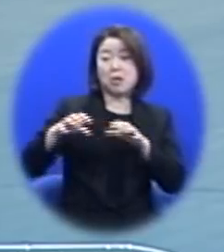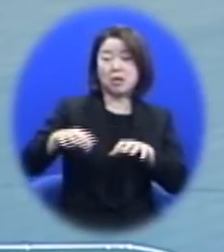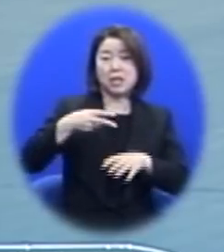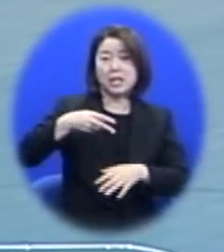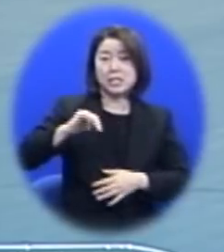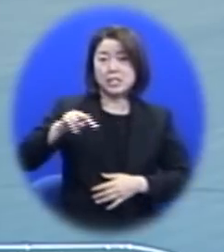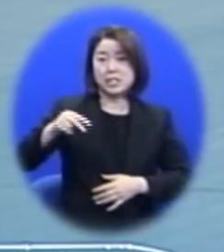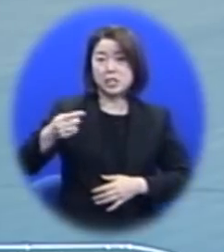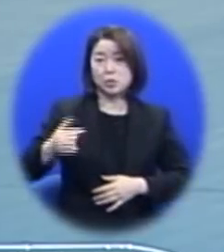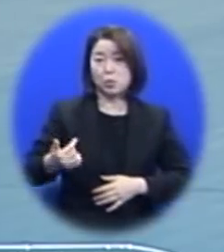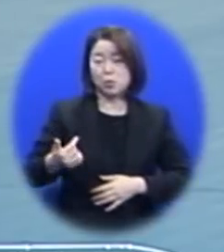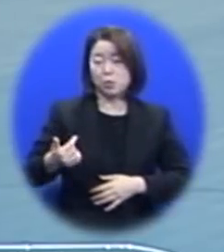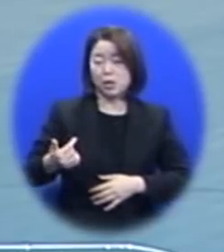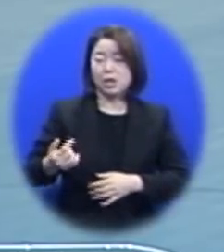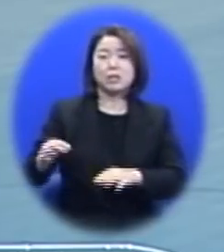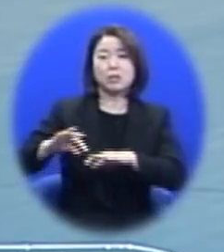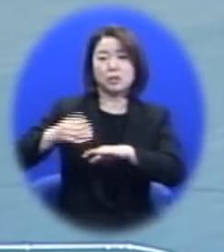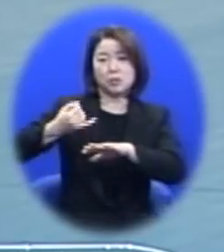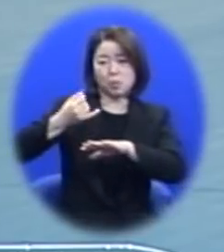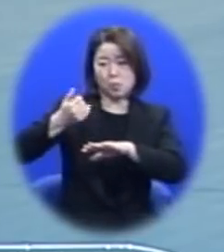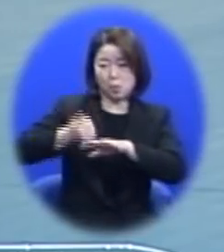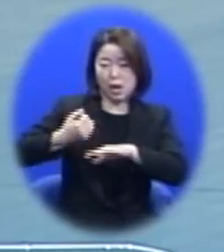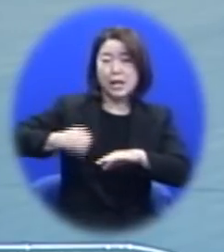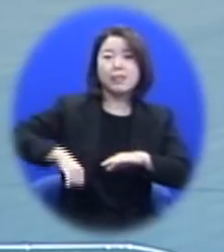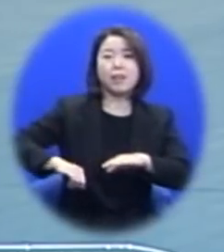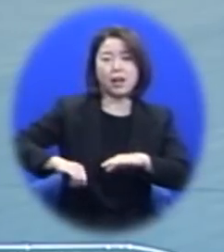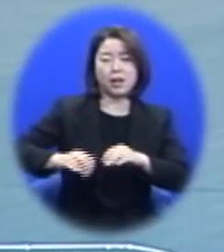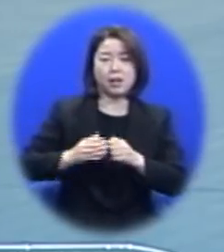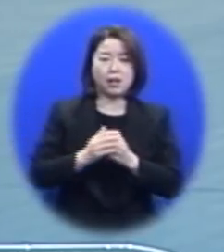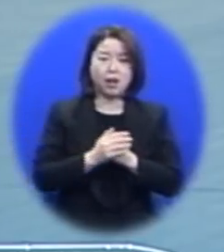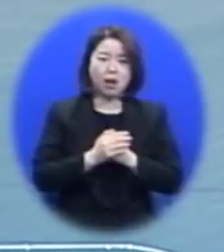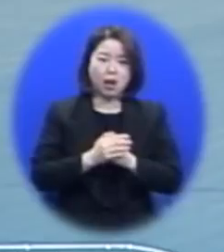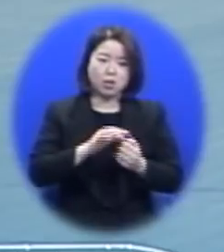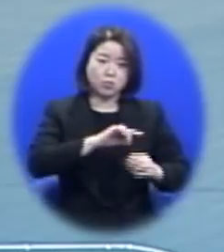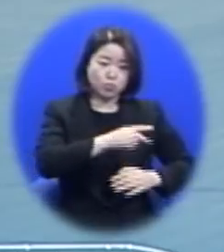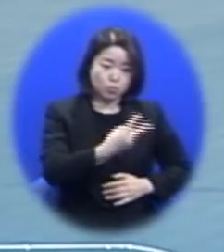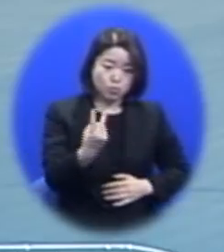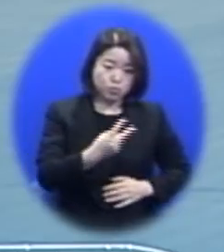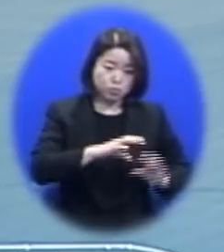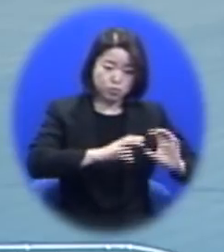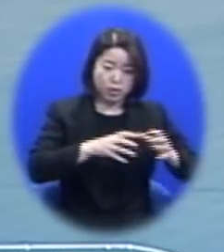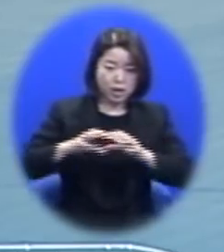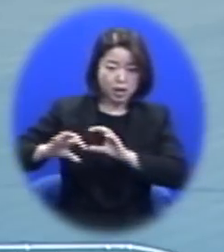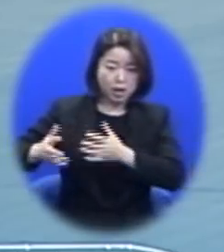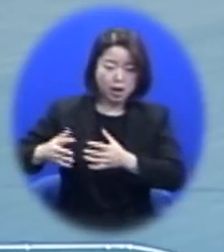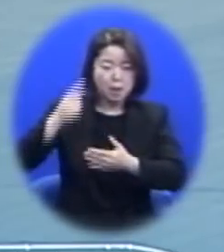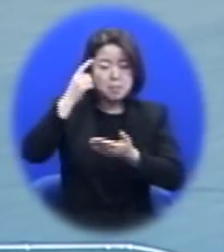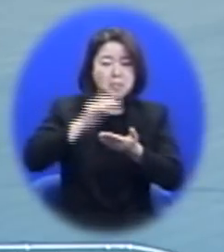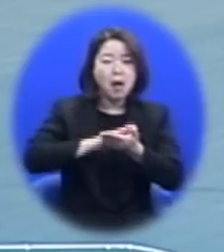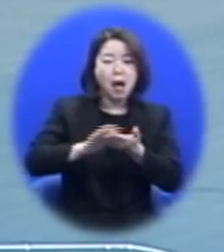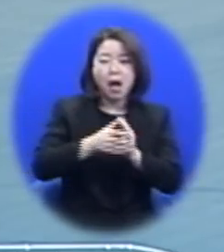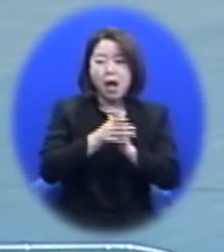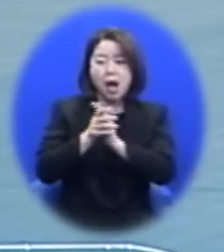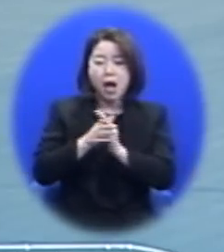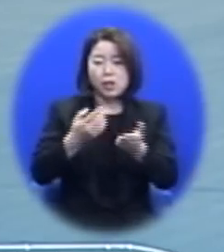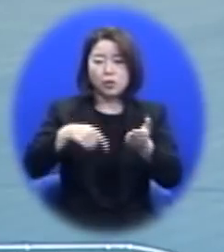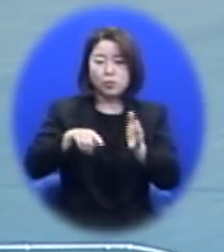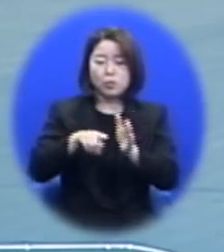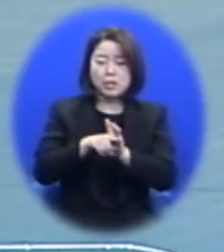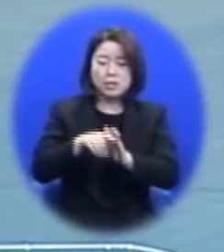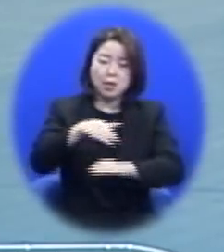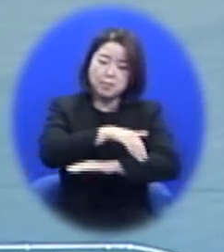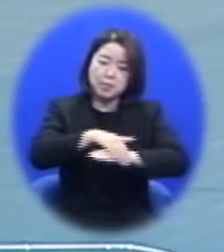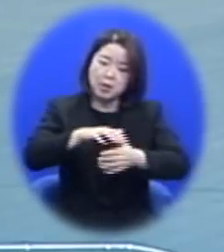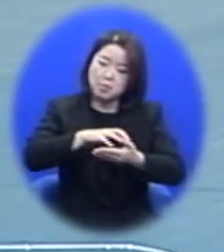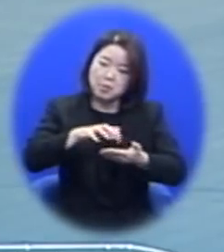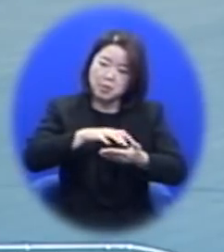정략 결혼을 한 거죠. 두 나라가 서로 평화롭게 지내자고 정략 결혼을 한 겁니다. 그런데 이 이세벨이